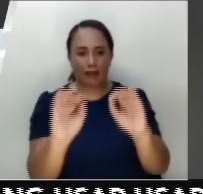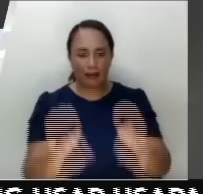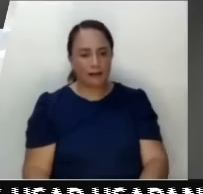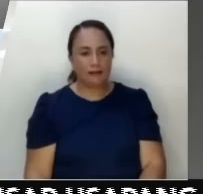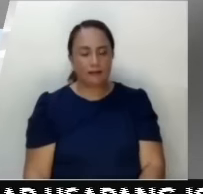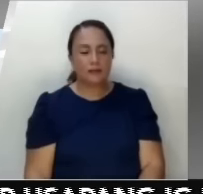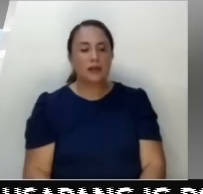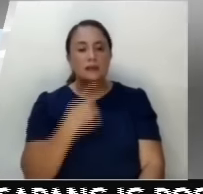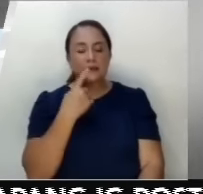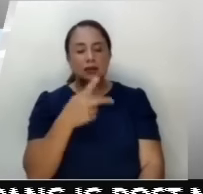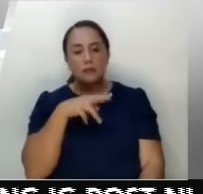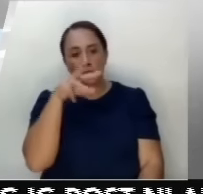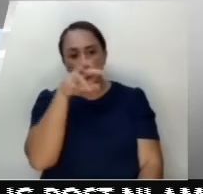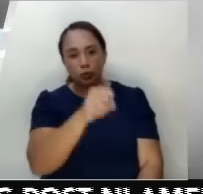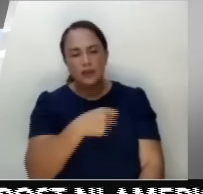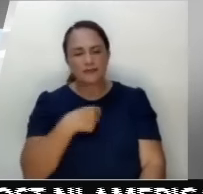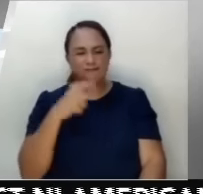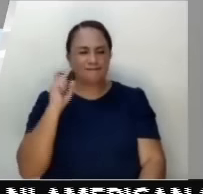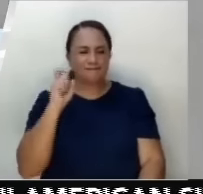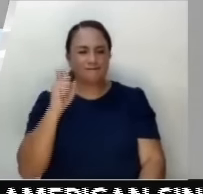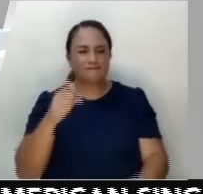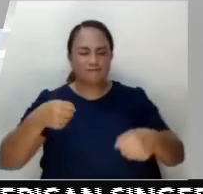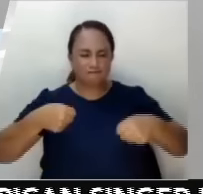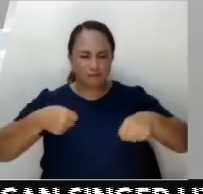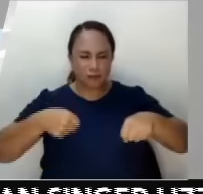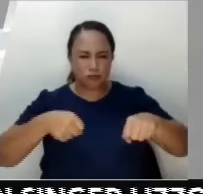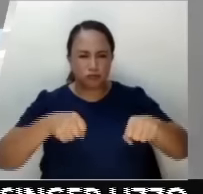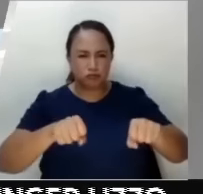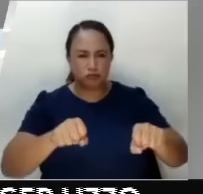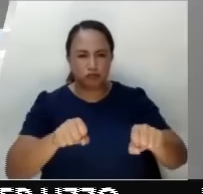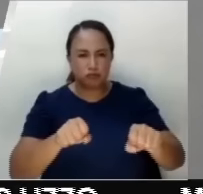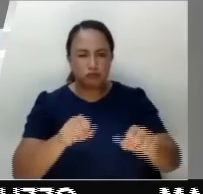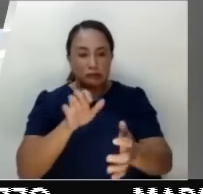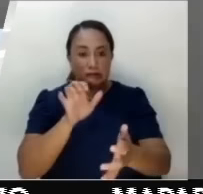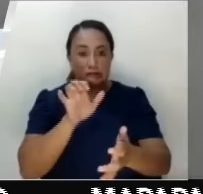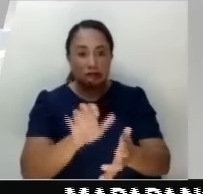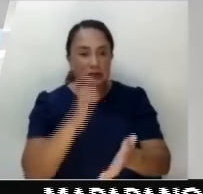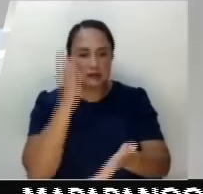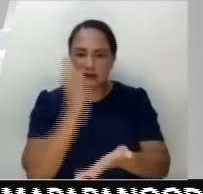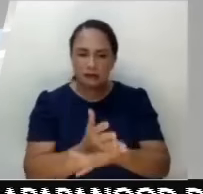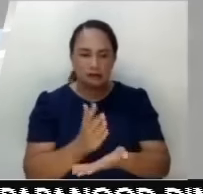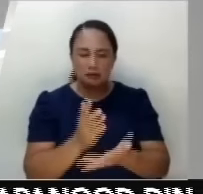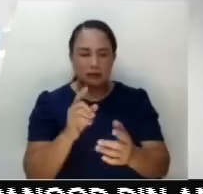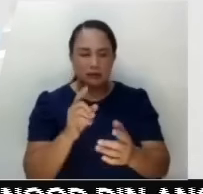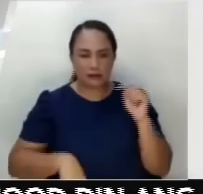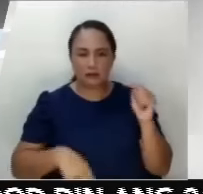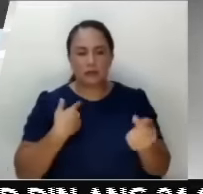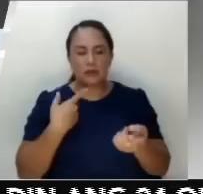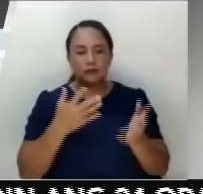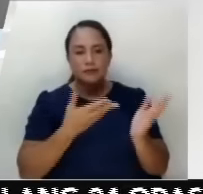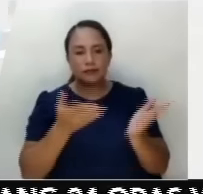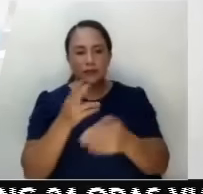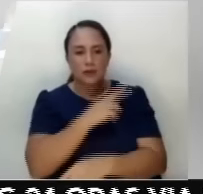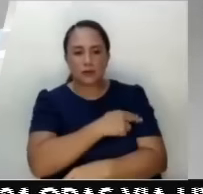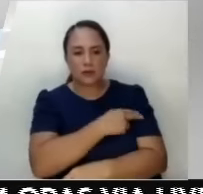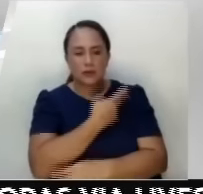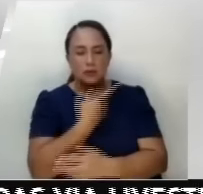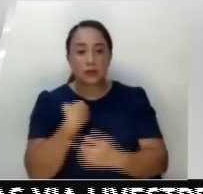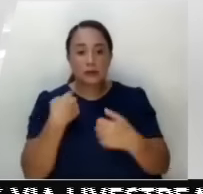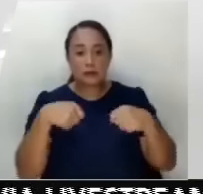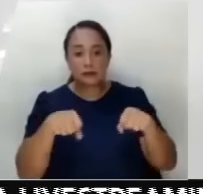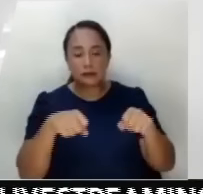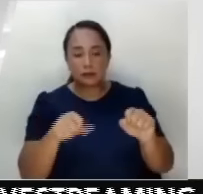saksi, matulin ang takbo ng tricycle na nawalan umano ng preno. Nasa ospital na magama habang hinahanap ang driver ng